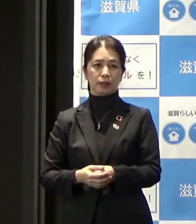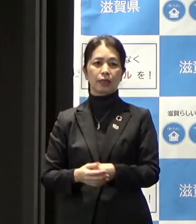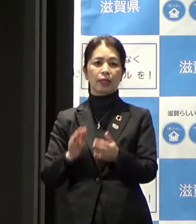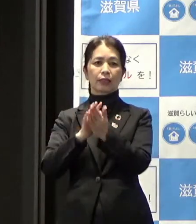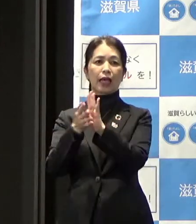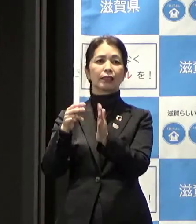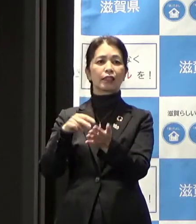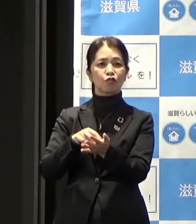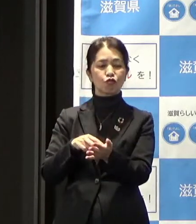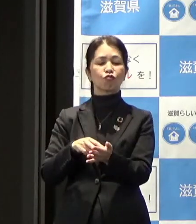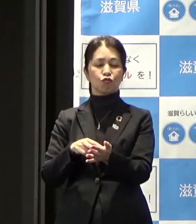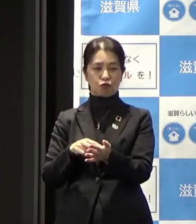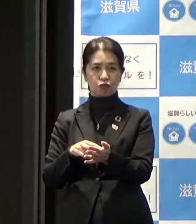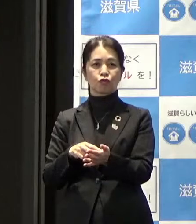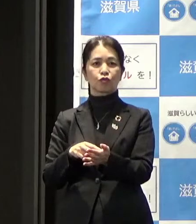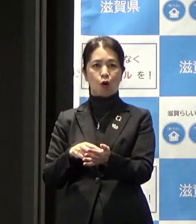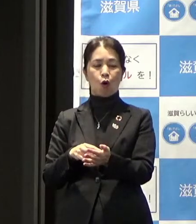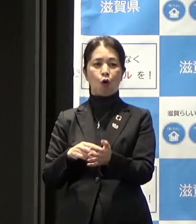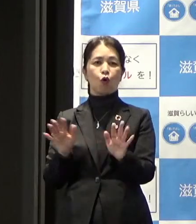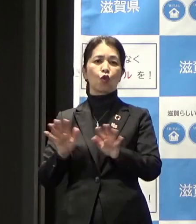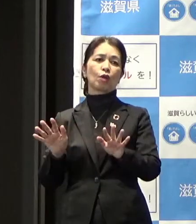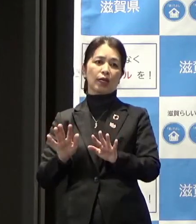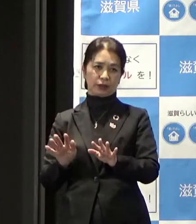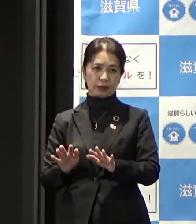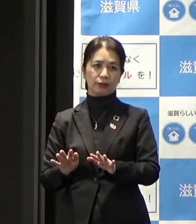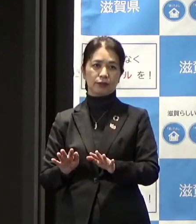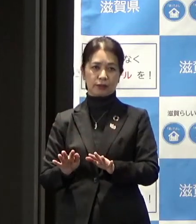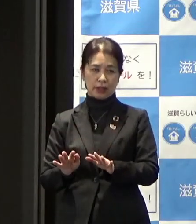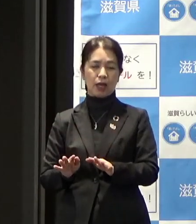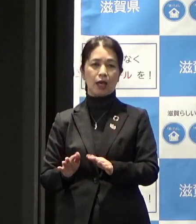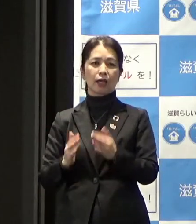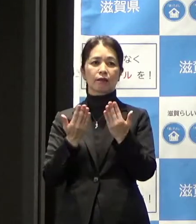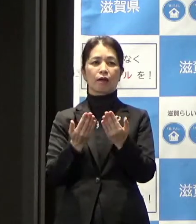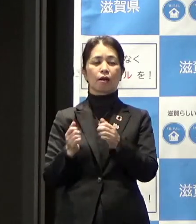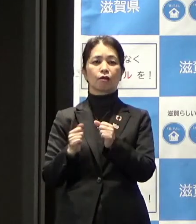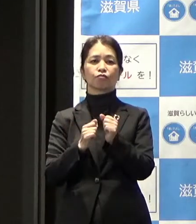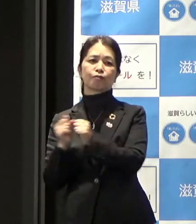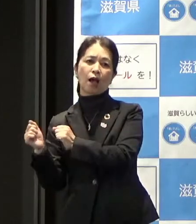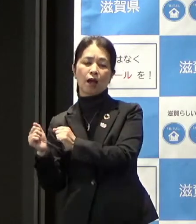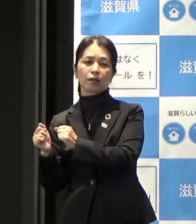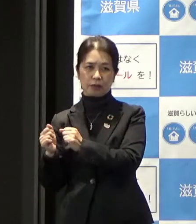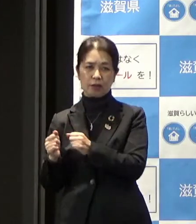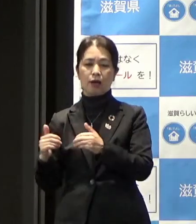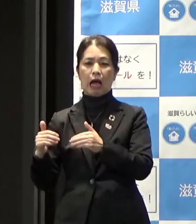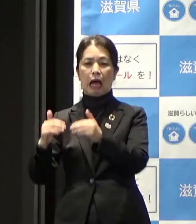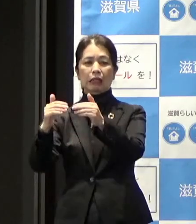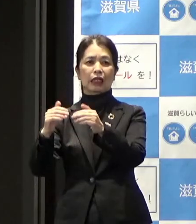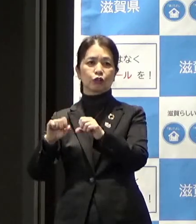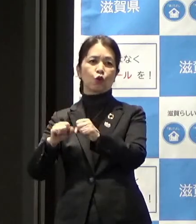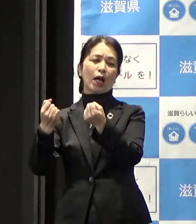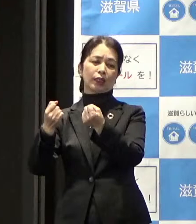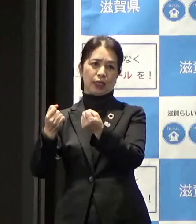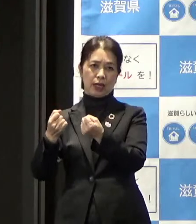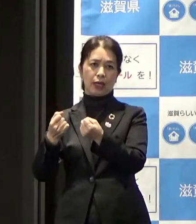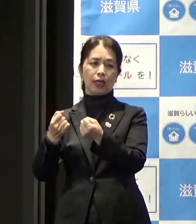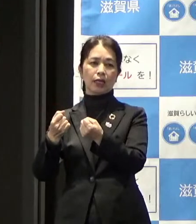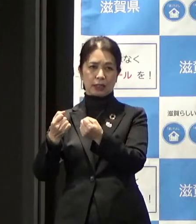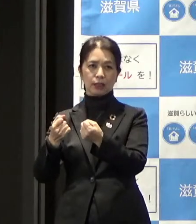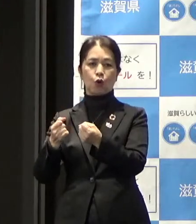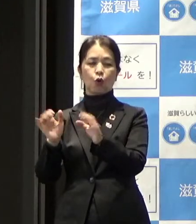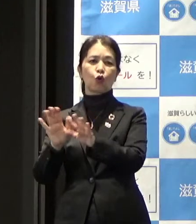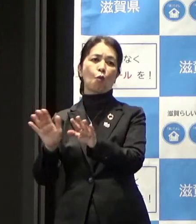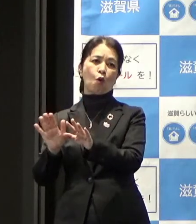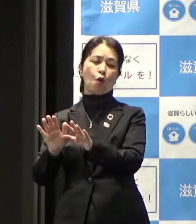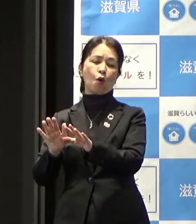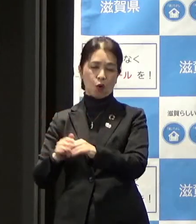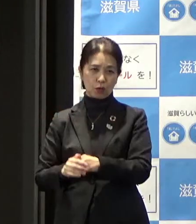うち、不登校や発達障害等特別な支援を必要とする方が、切れ目のない支援を受けられるよ